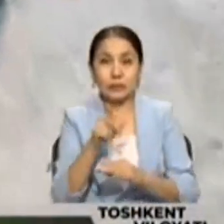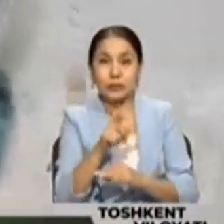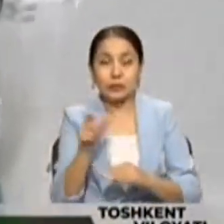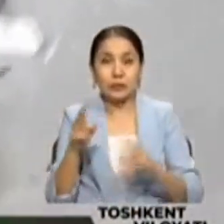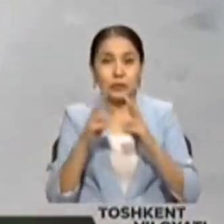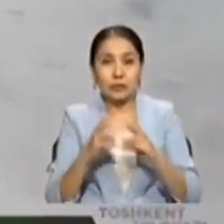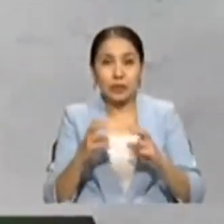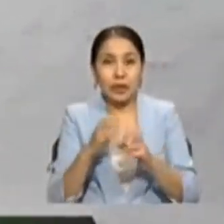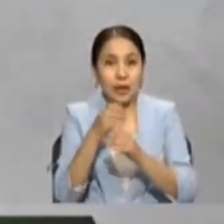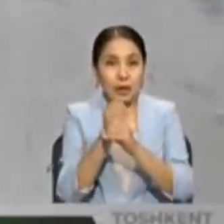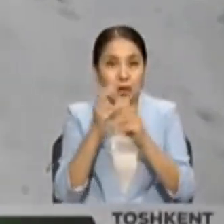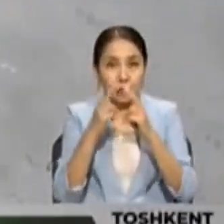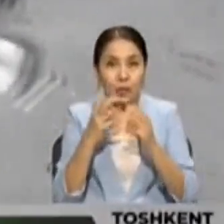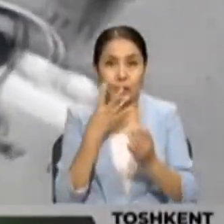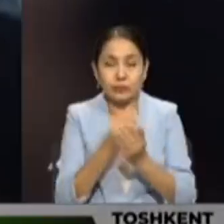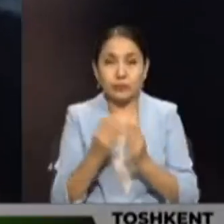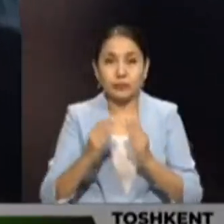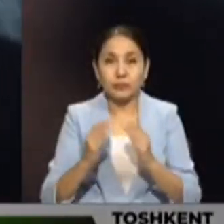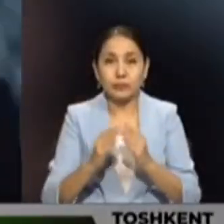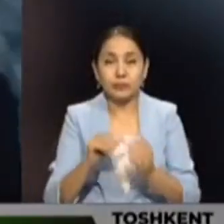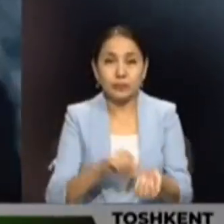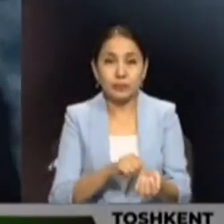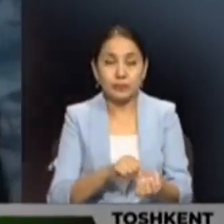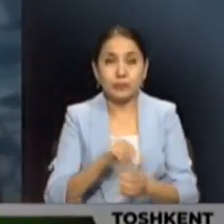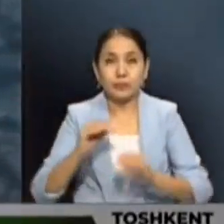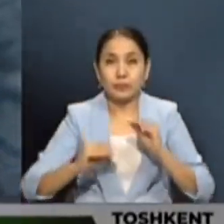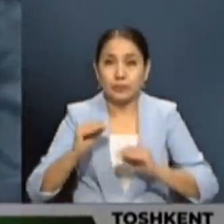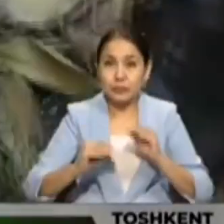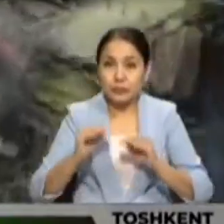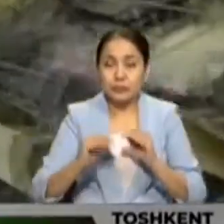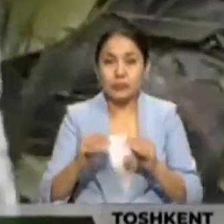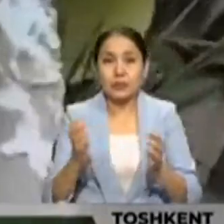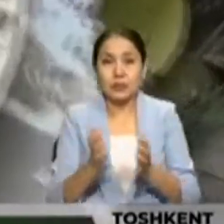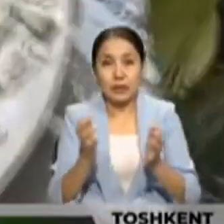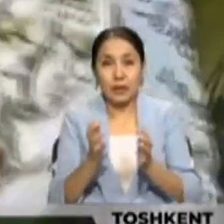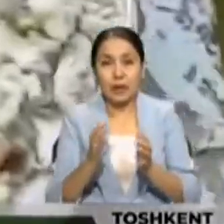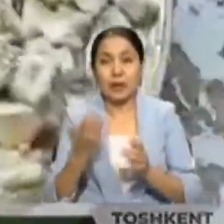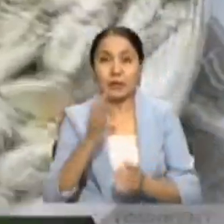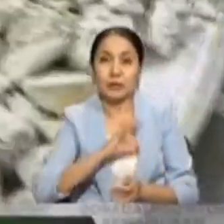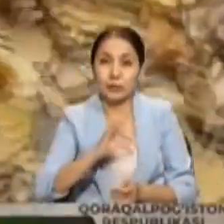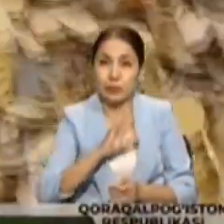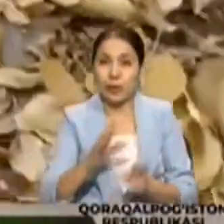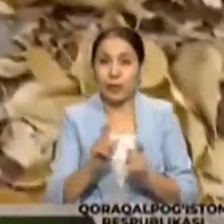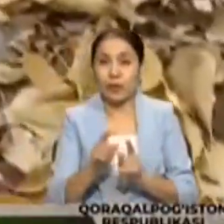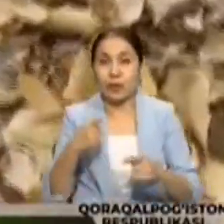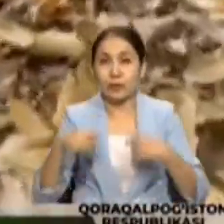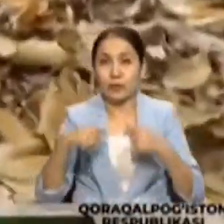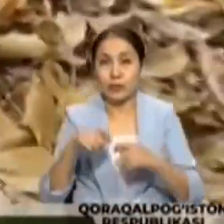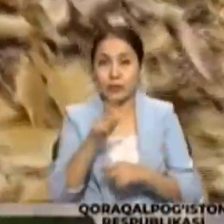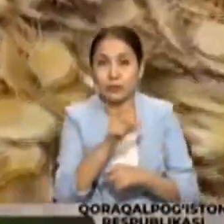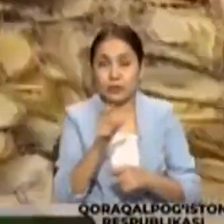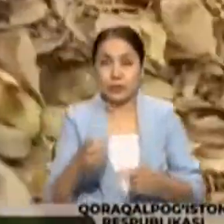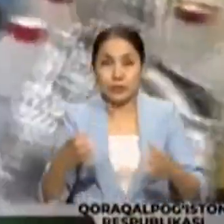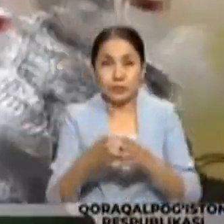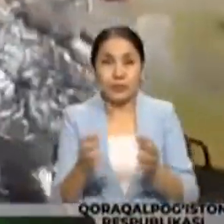natijasida laboratoriya sharoitida sintetik giyohvand moddalarni tayyorlagan, saqlagan, iste'mol qilgan va sotgan jinoiy guruh